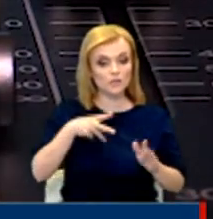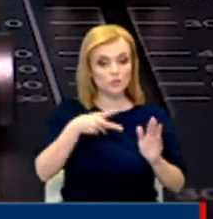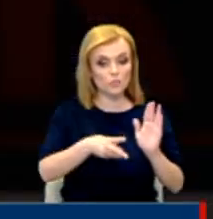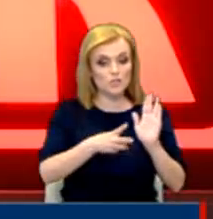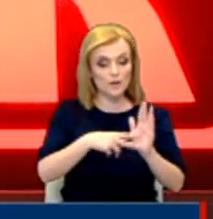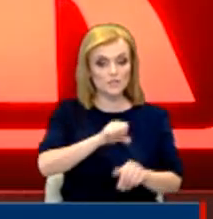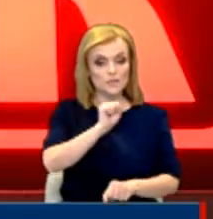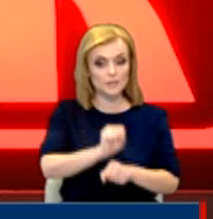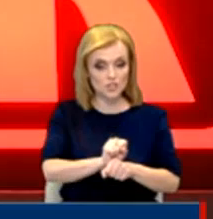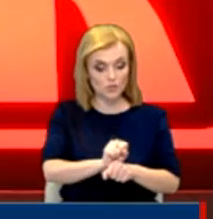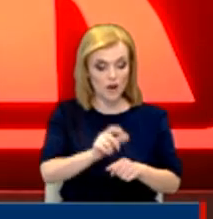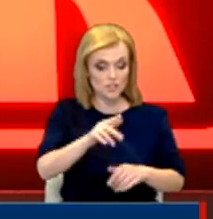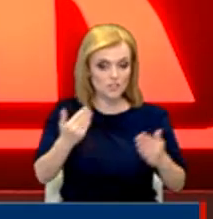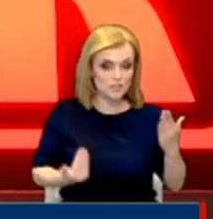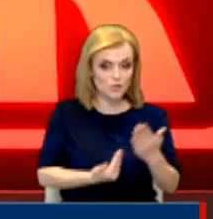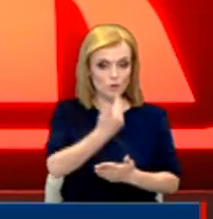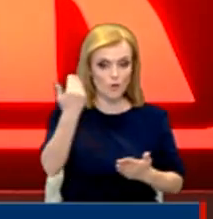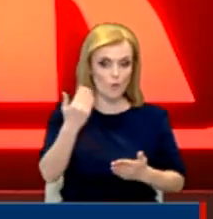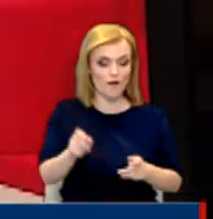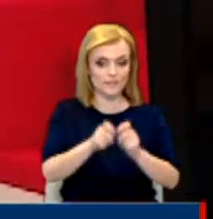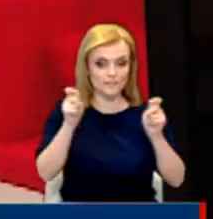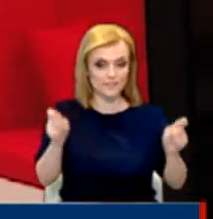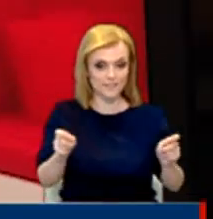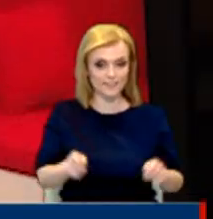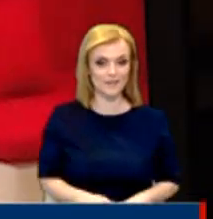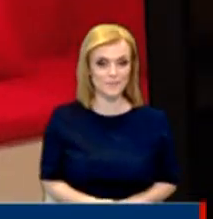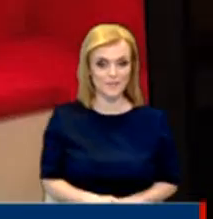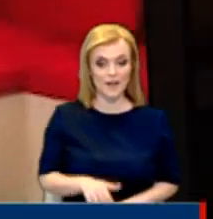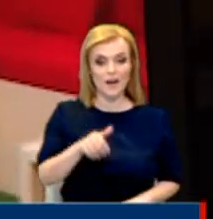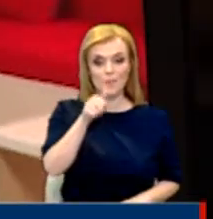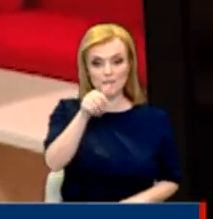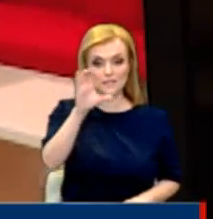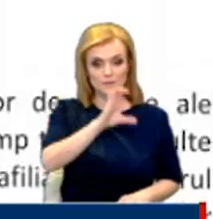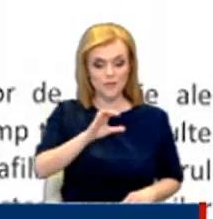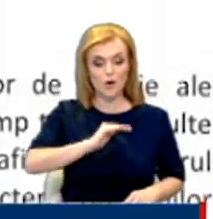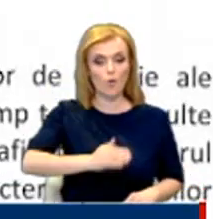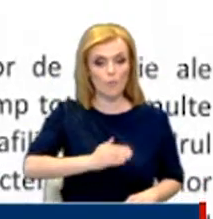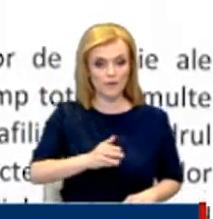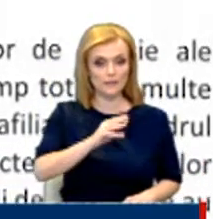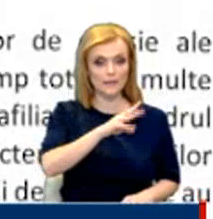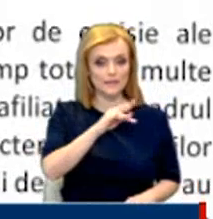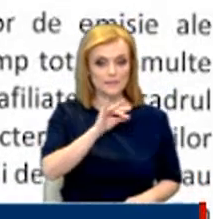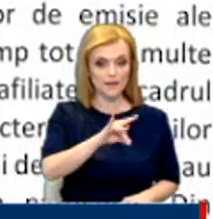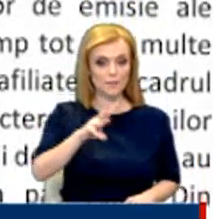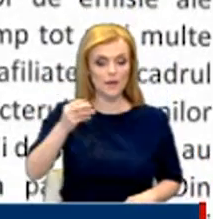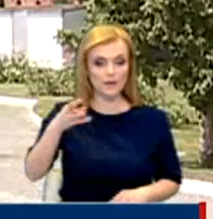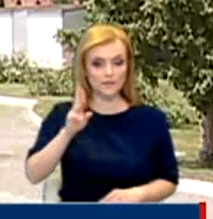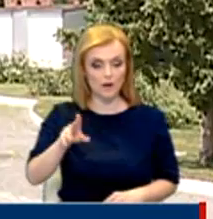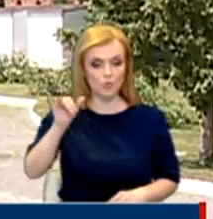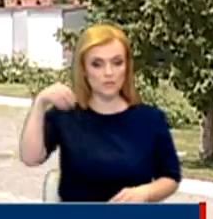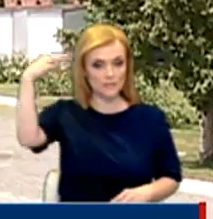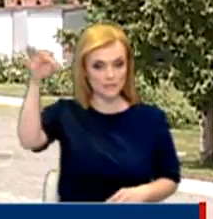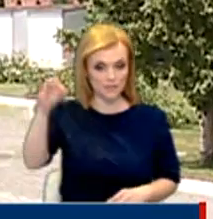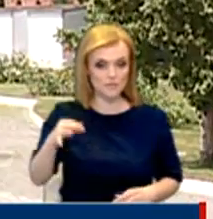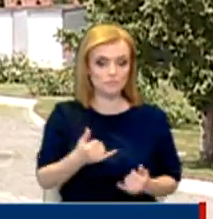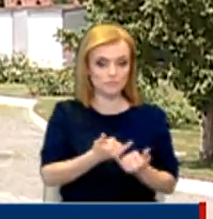permite consolidarea prezenței pe piața media din Republica Moldova. În luna septembrie, compania Telestar Media, care deține licențele de